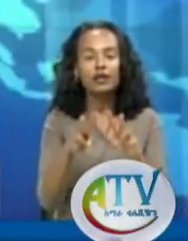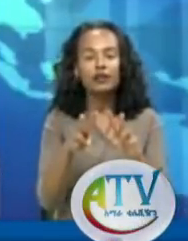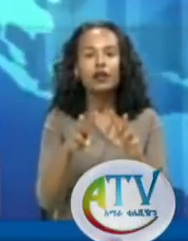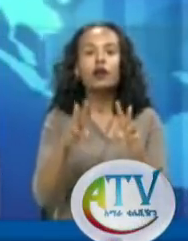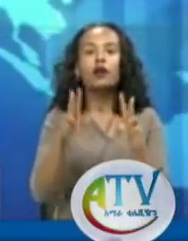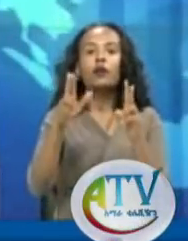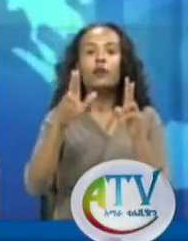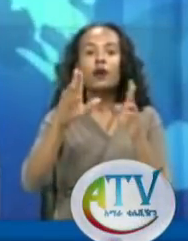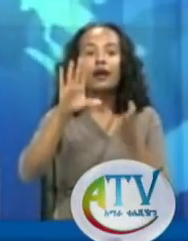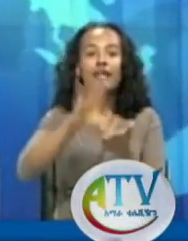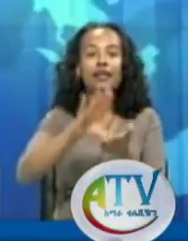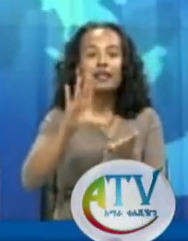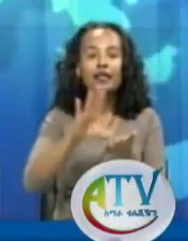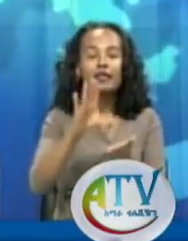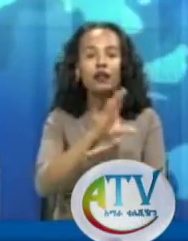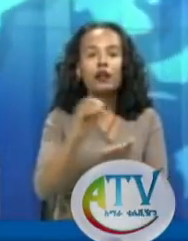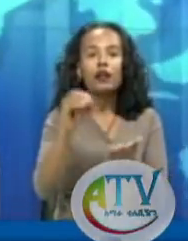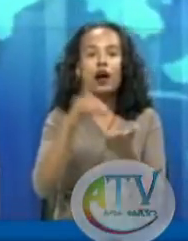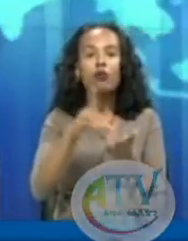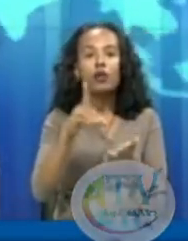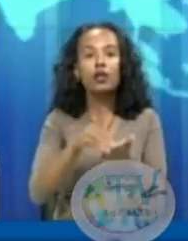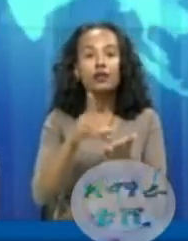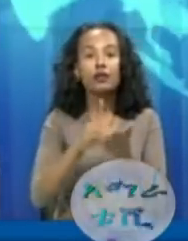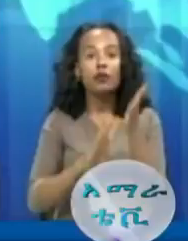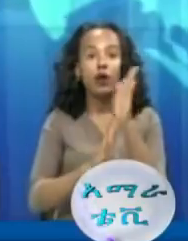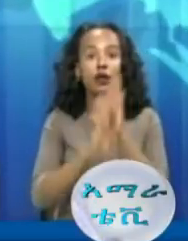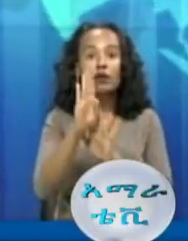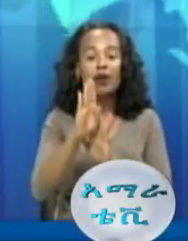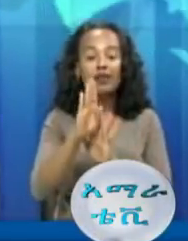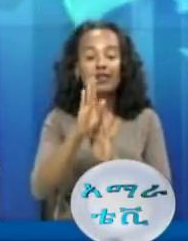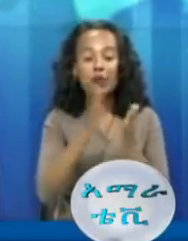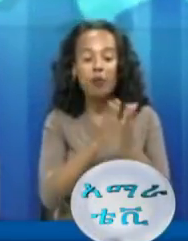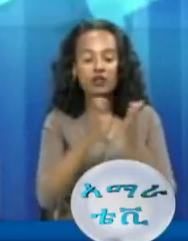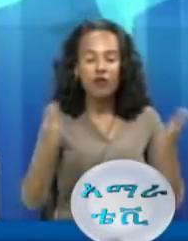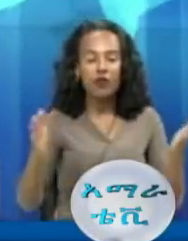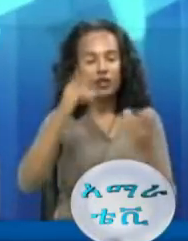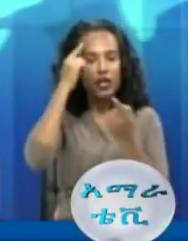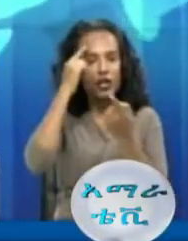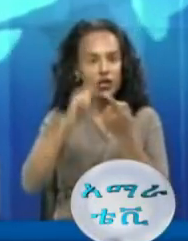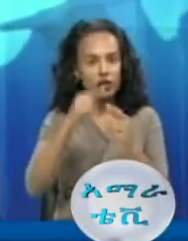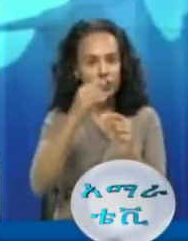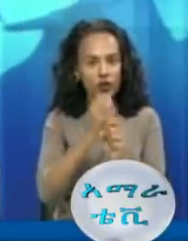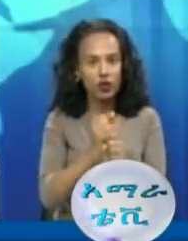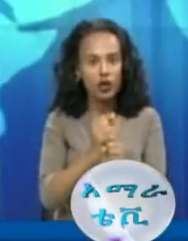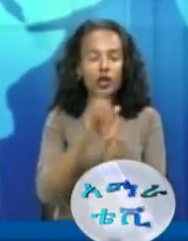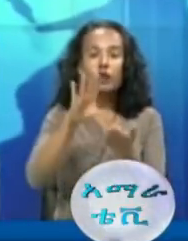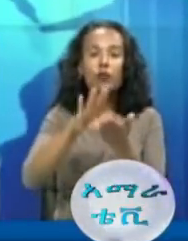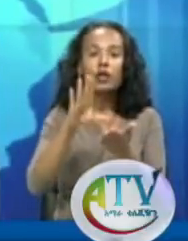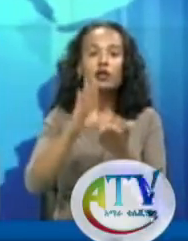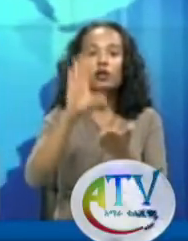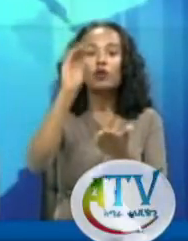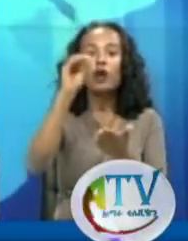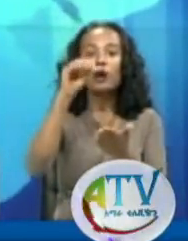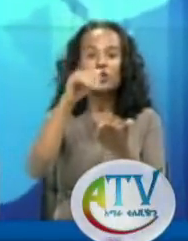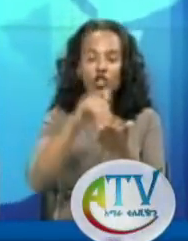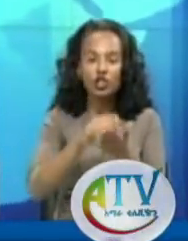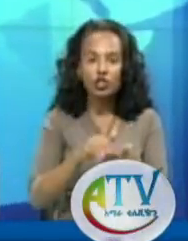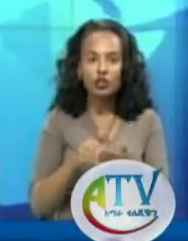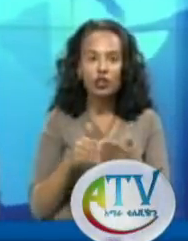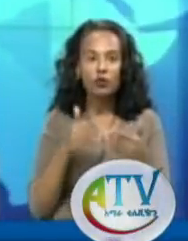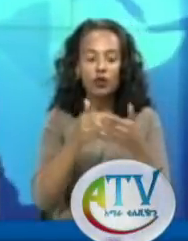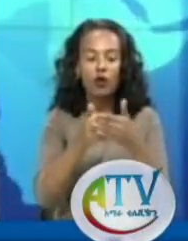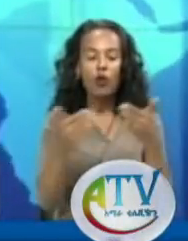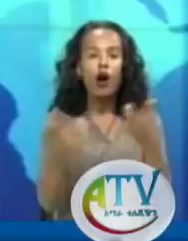በገጠርና በከተማ ለማስፋፋት እቅድ ተይዟል። በገጠር ወደ 50 ሺህ የሚጠጉ